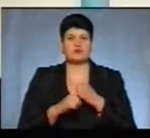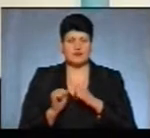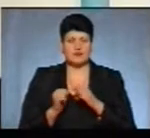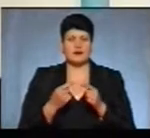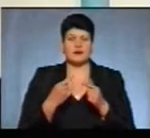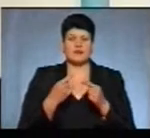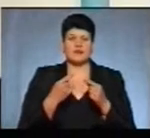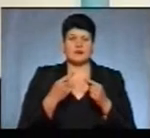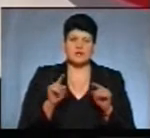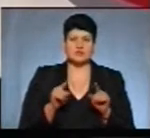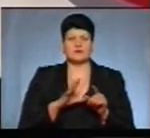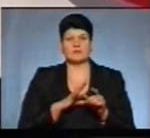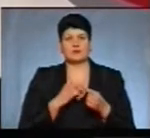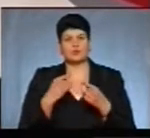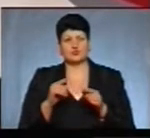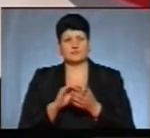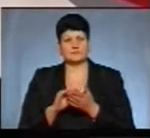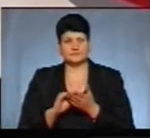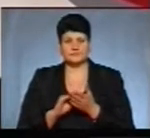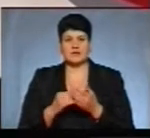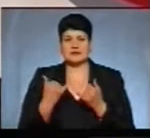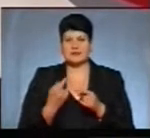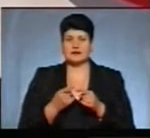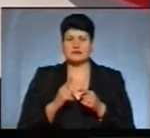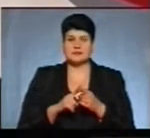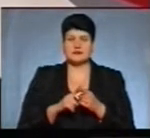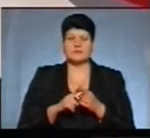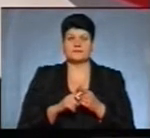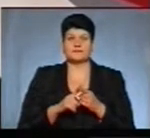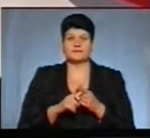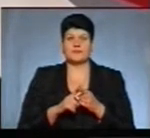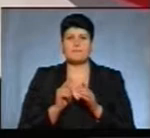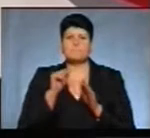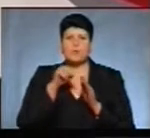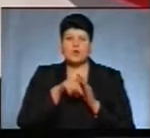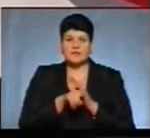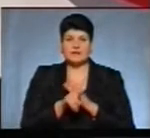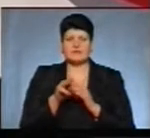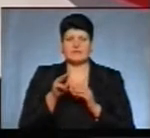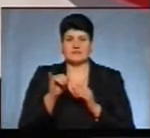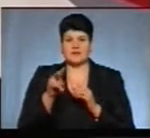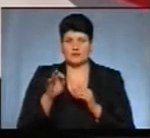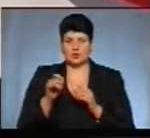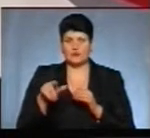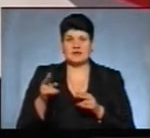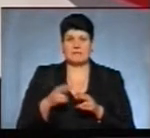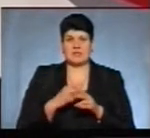була в іншому форматі, зараз це стоїть як проникнення в тіло людини без